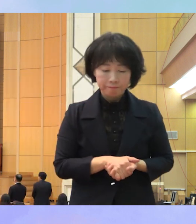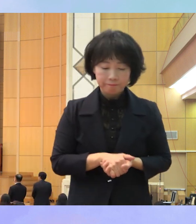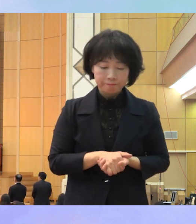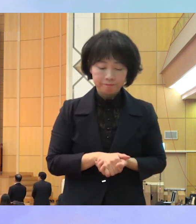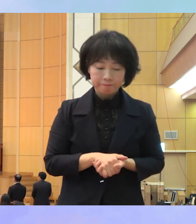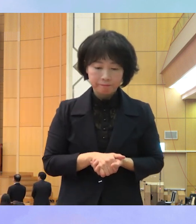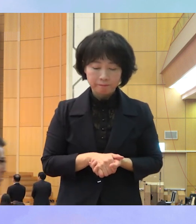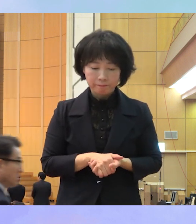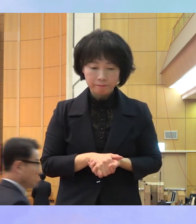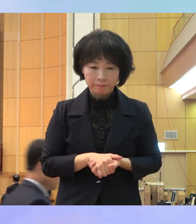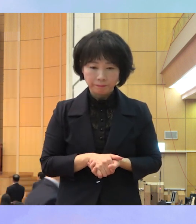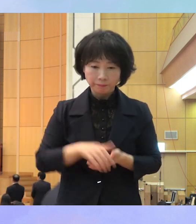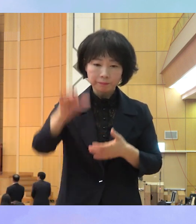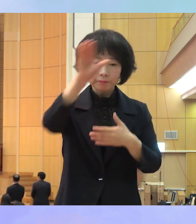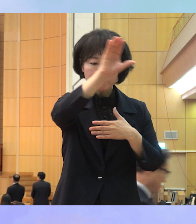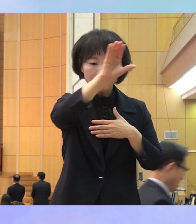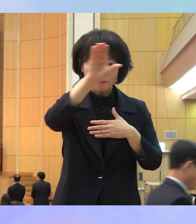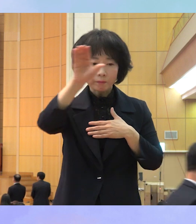위하여